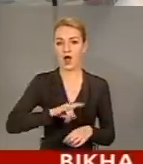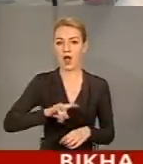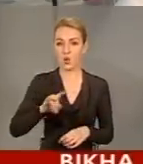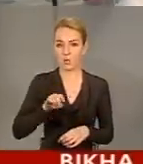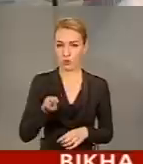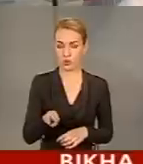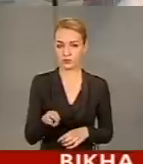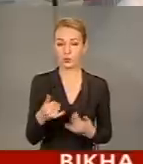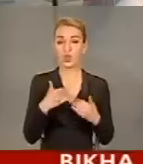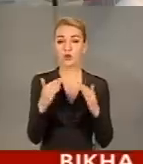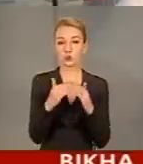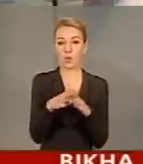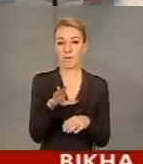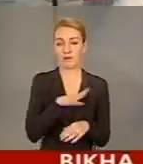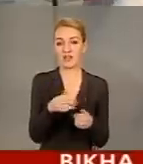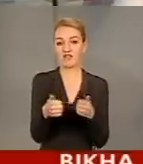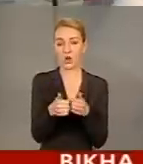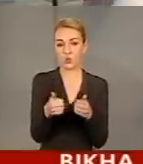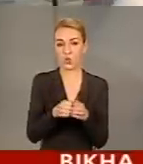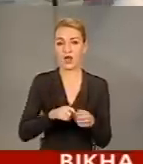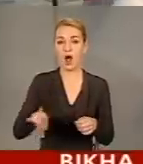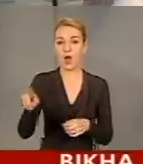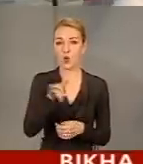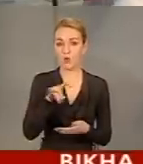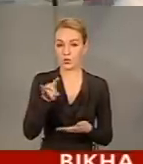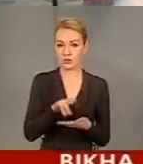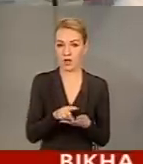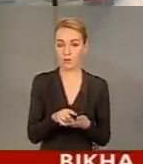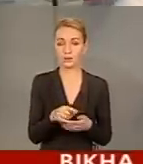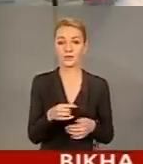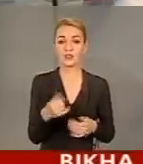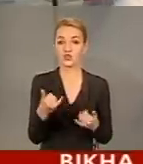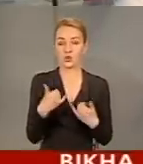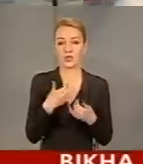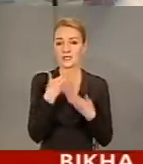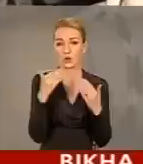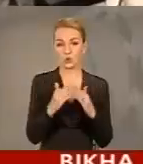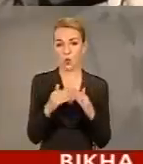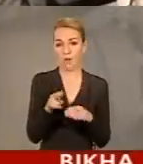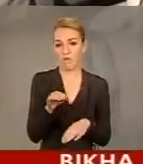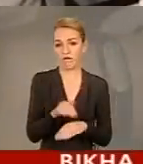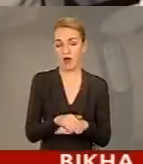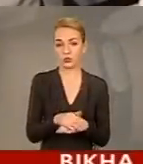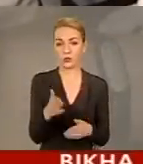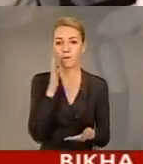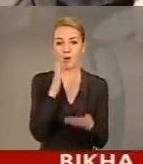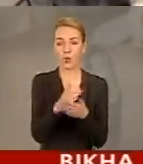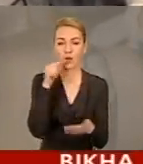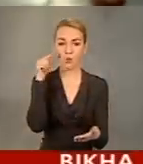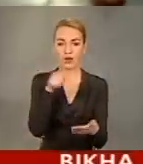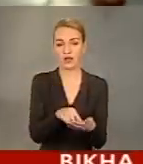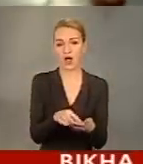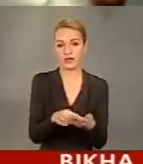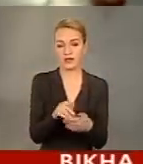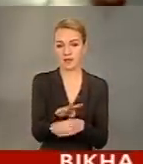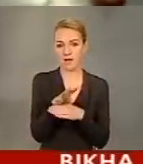дом був в районі аеропорту. Тобто це поселок Октябрьський. І зараз у нас немає дому по факту. Ну, пряме попадання снаряду було.